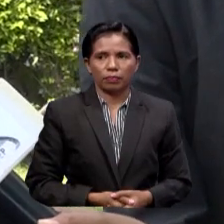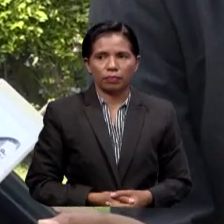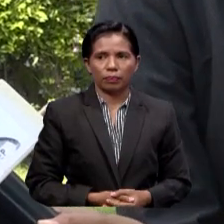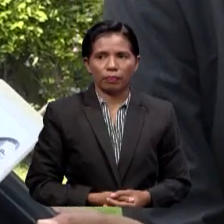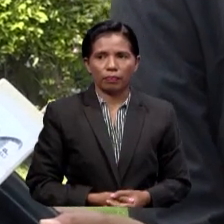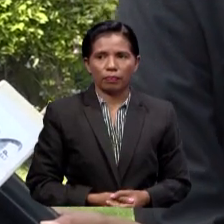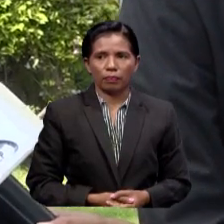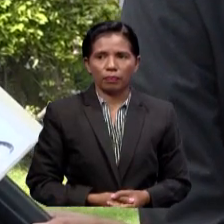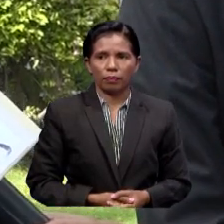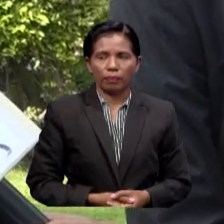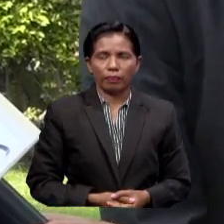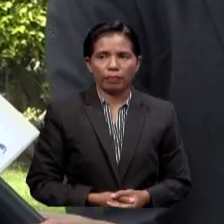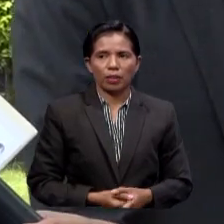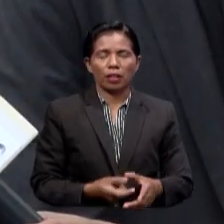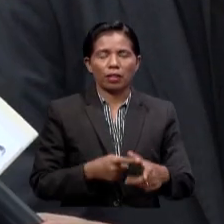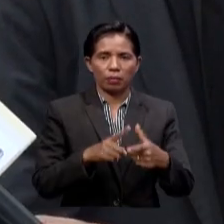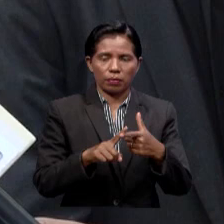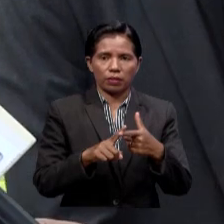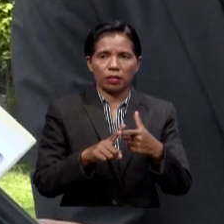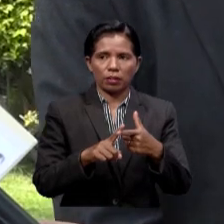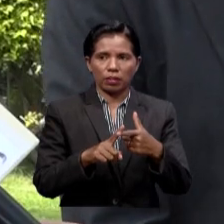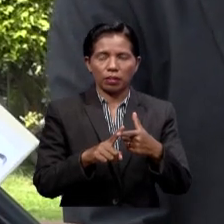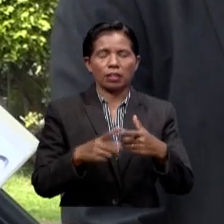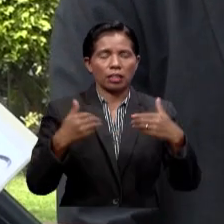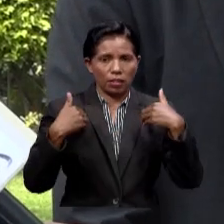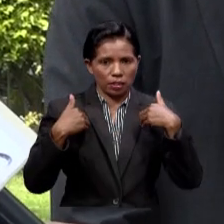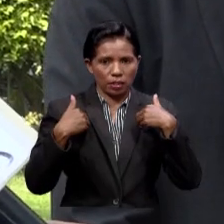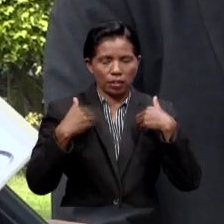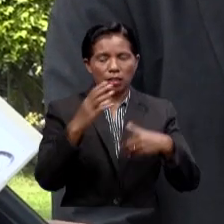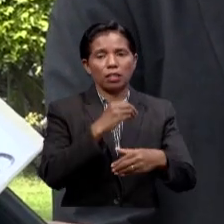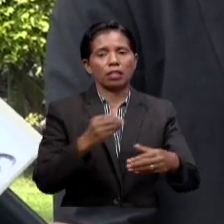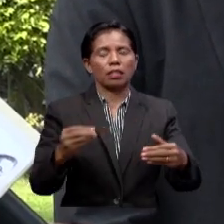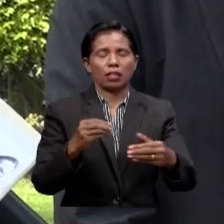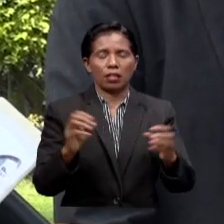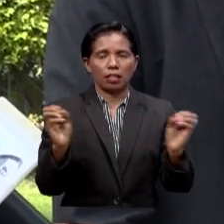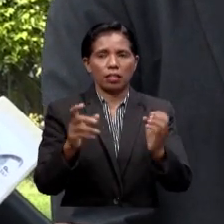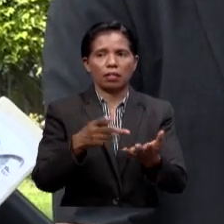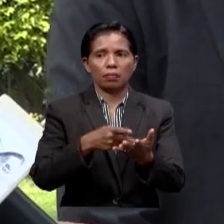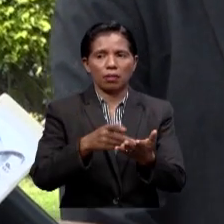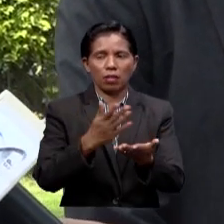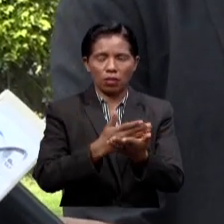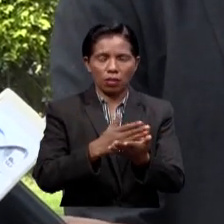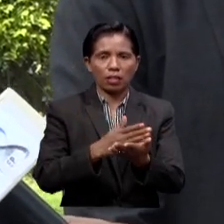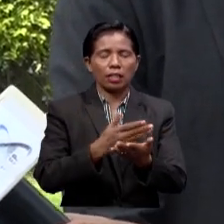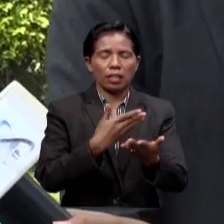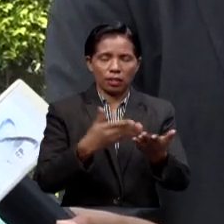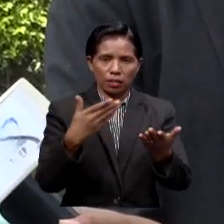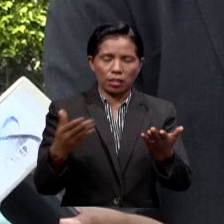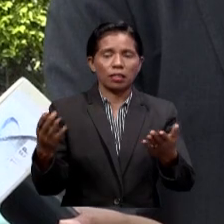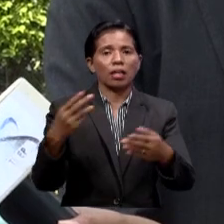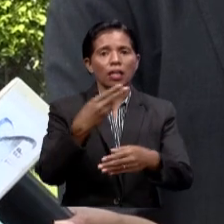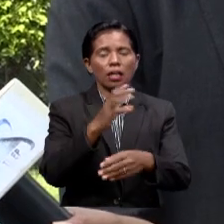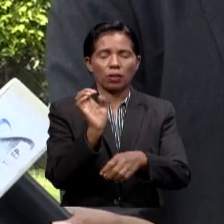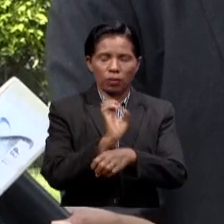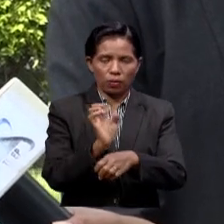Nah, akhirnya pastinya dengan adanya bebas visa ini, mobilitas dan perekonomian masyarakat kedua